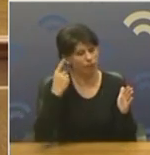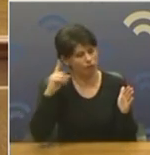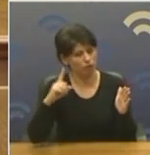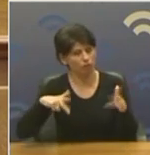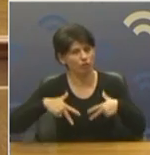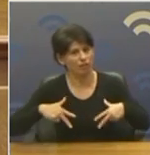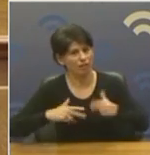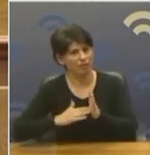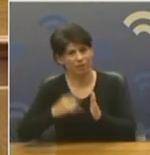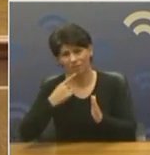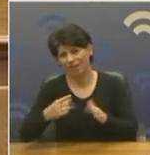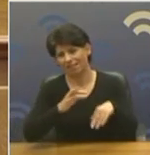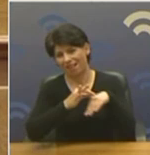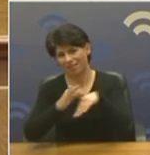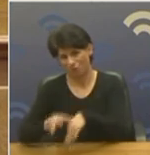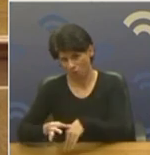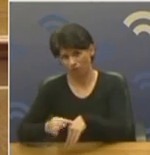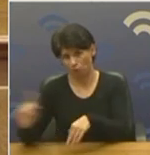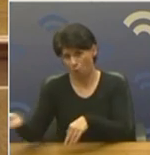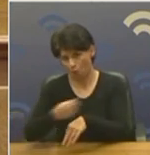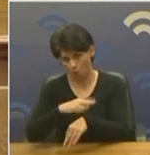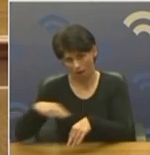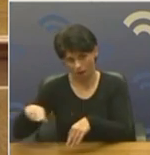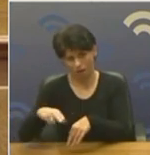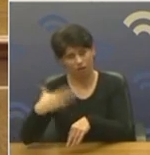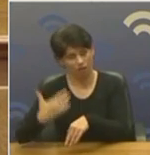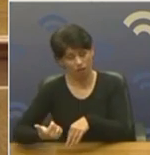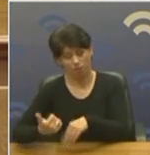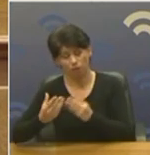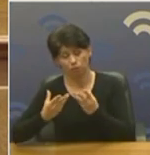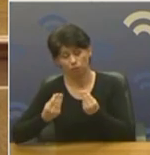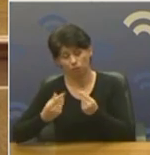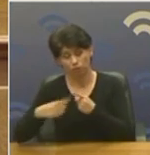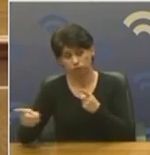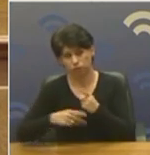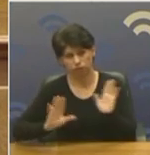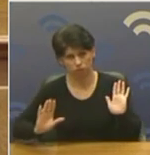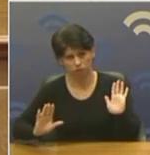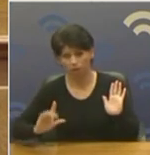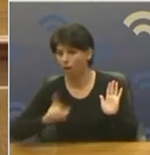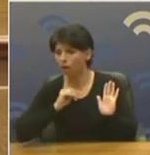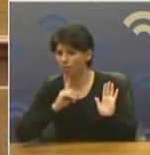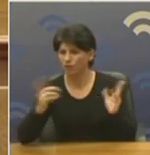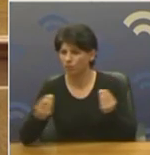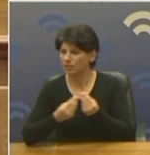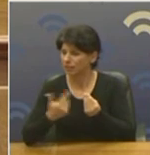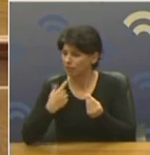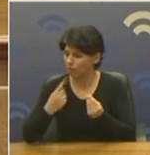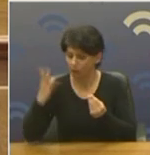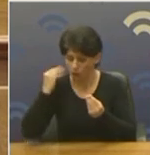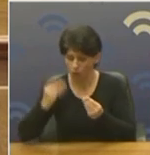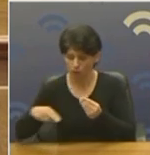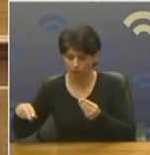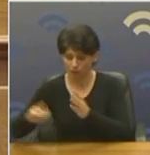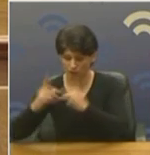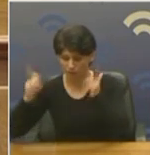υπηρεσίες, μην μου τους λέτε όλους ασυνόδητους και ανήλικους. Ξέρετε, υπάρχουν τρομακτικές αντιφάσεις. Όπως η αντίφαση, ακούω συναδέλφους της Νέας Δημοκρατίας